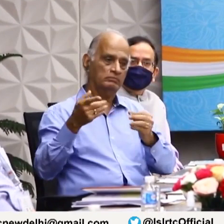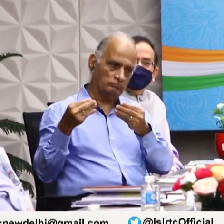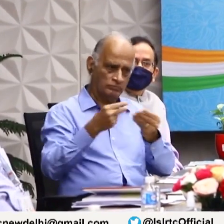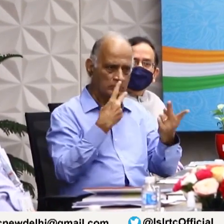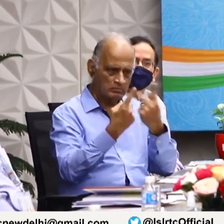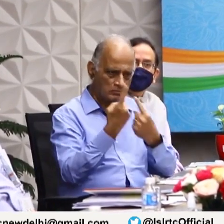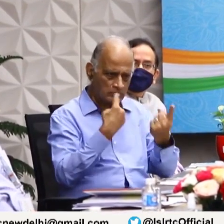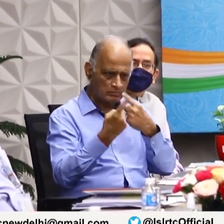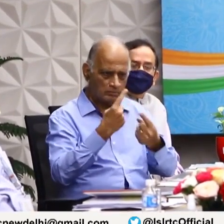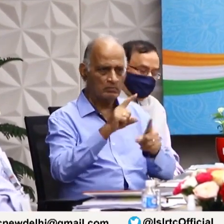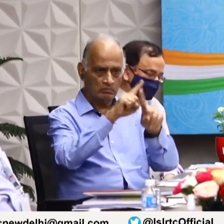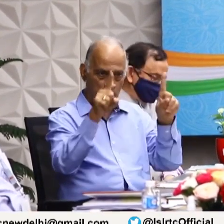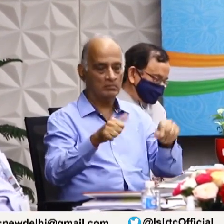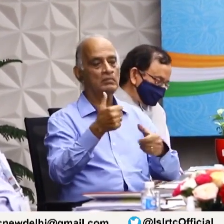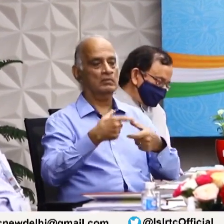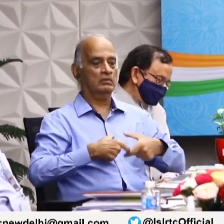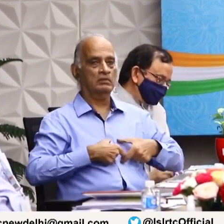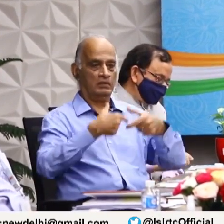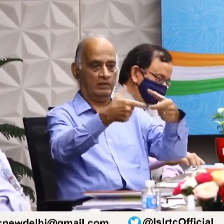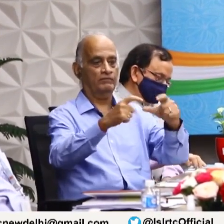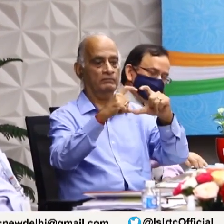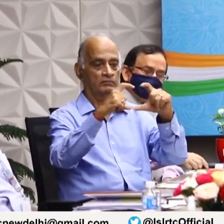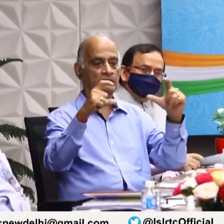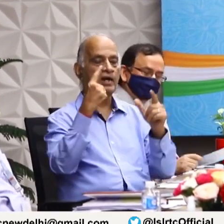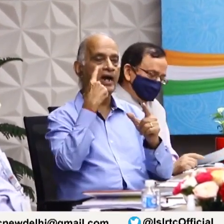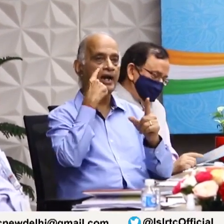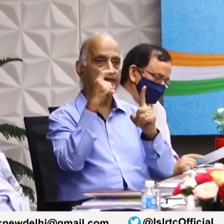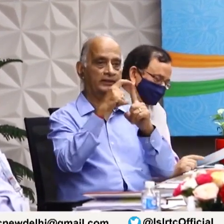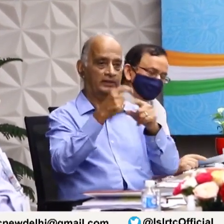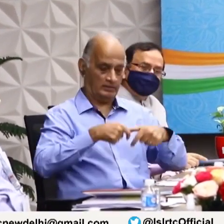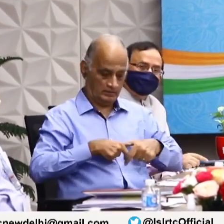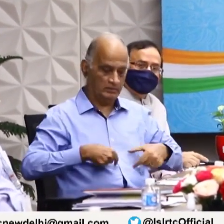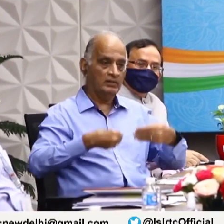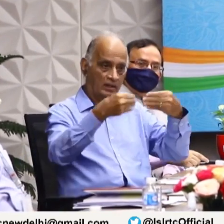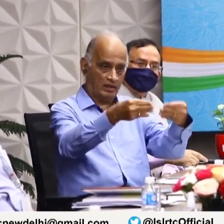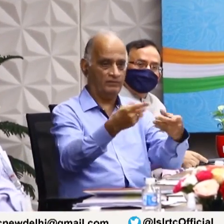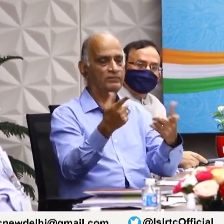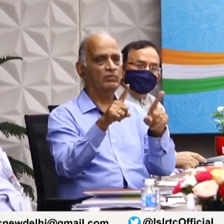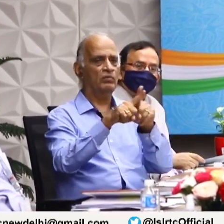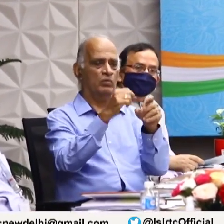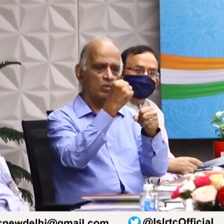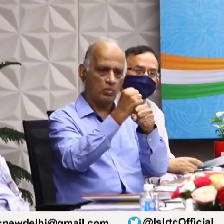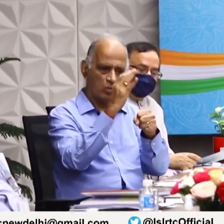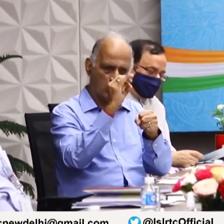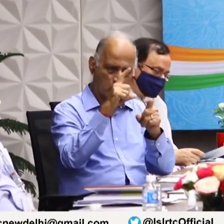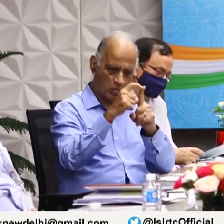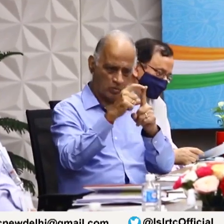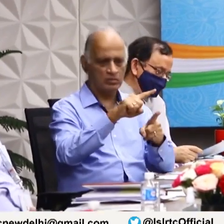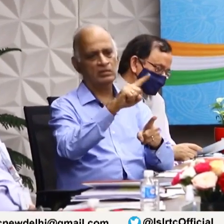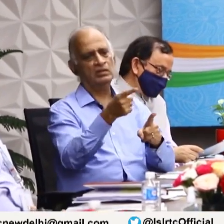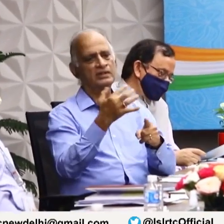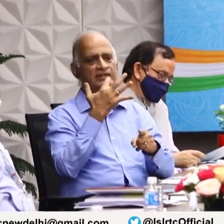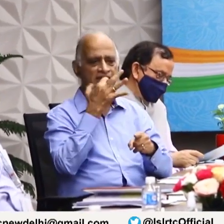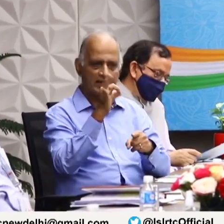और वासली जो हमारा वर्ल्ड एसोसिएशन ऑफ द साइन लैंग्वेज इंटरप्रेटर्स का है तो उसके लिए उनको इंटरप्रेटर्स को ID प्रदान की